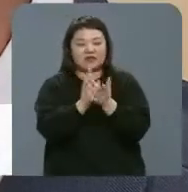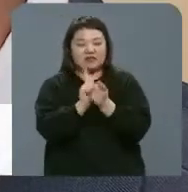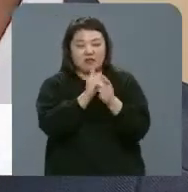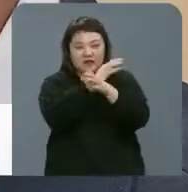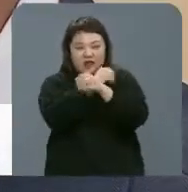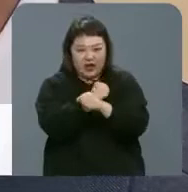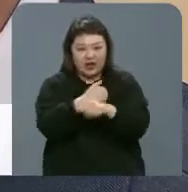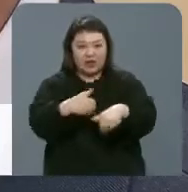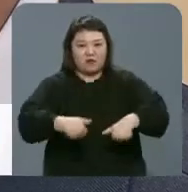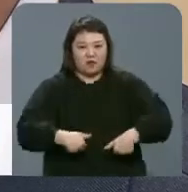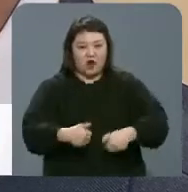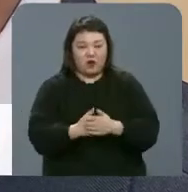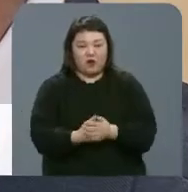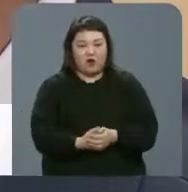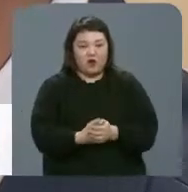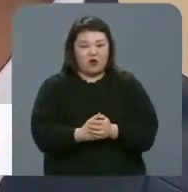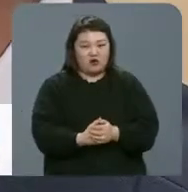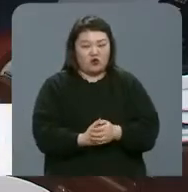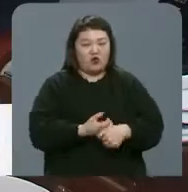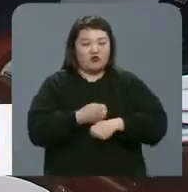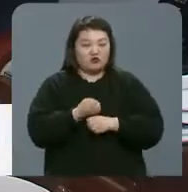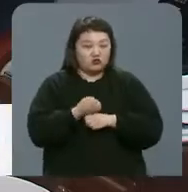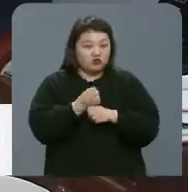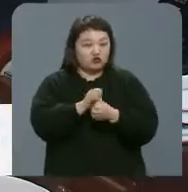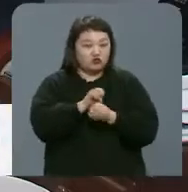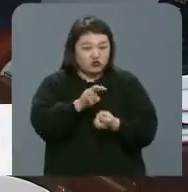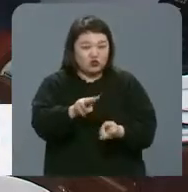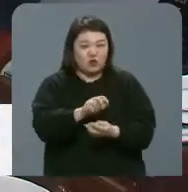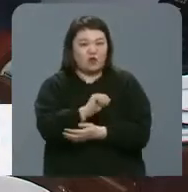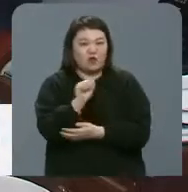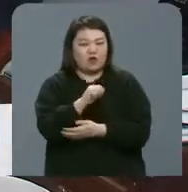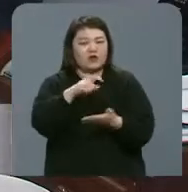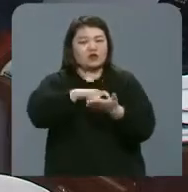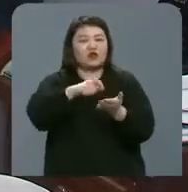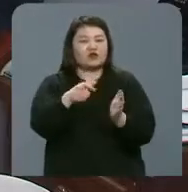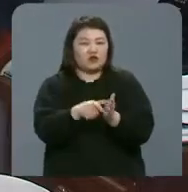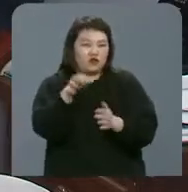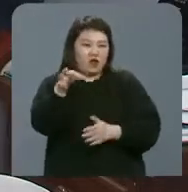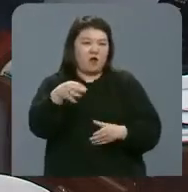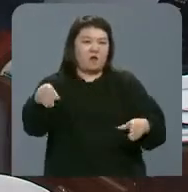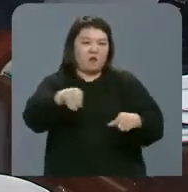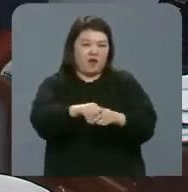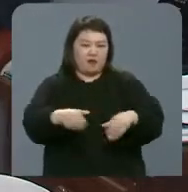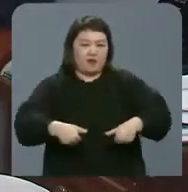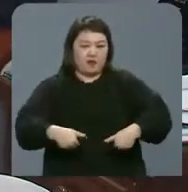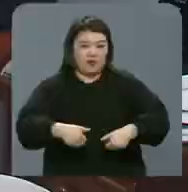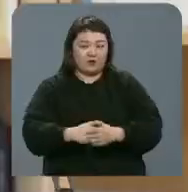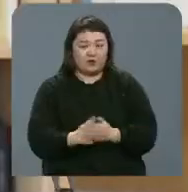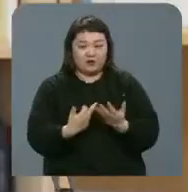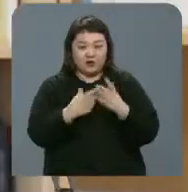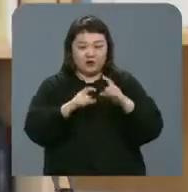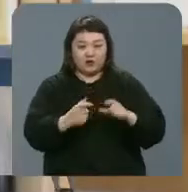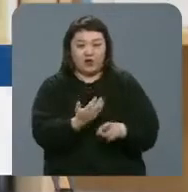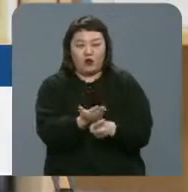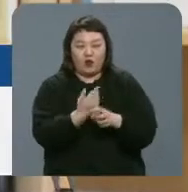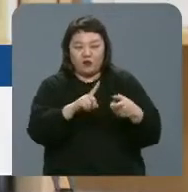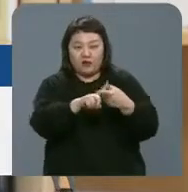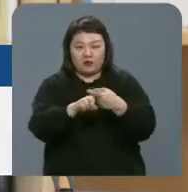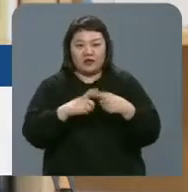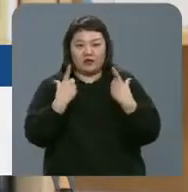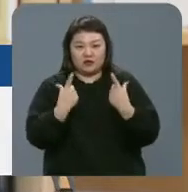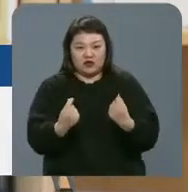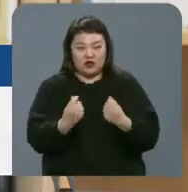돈의 물류 처럼 운송 적정 운임을 입찰 평가에 반영해야 한다는 겁니다 저도 한번 년도에 같이 그